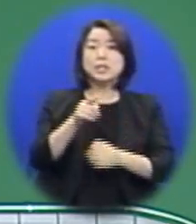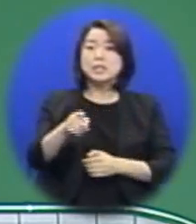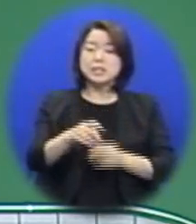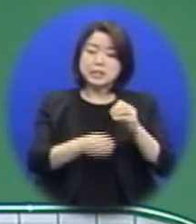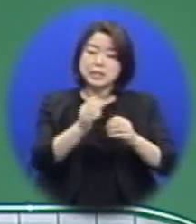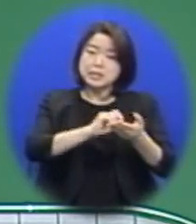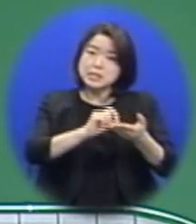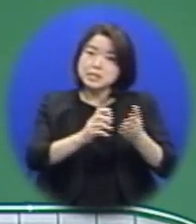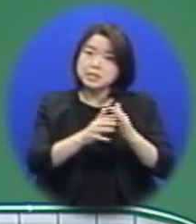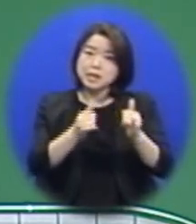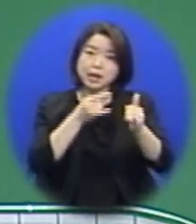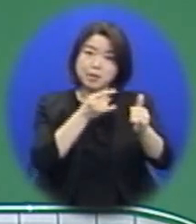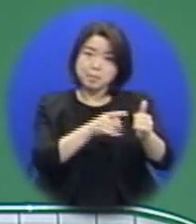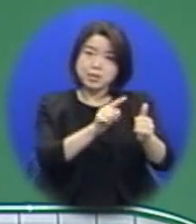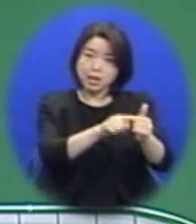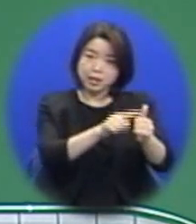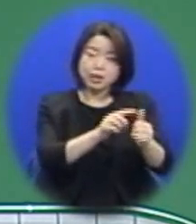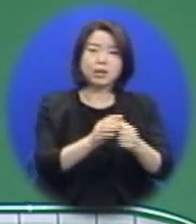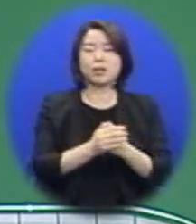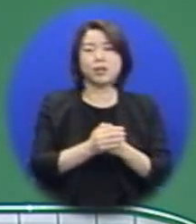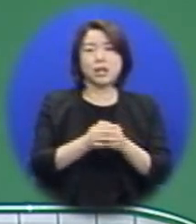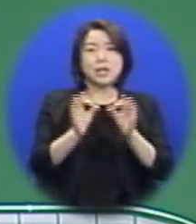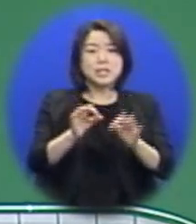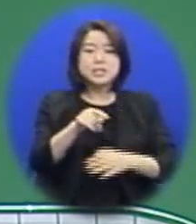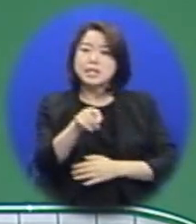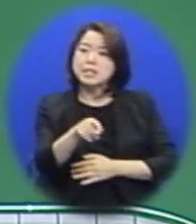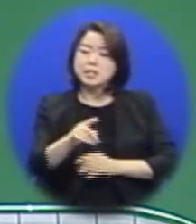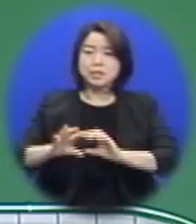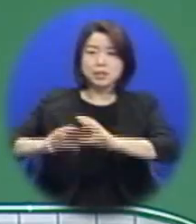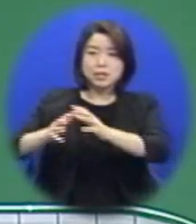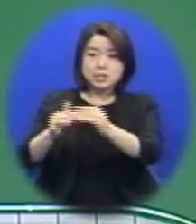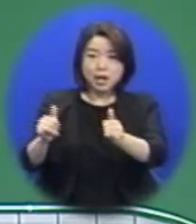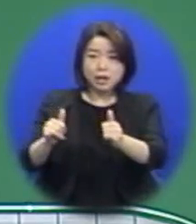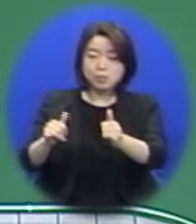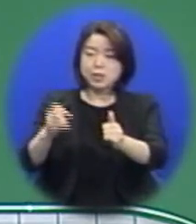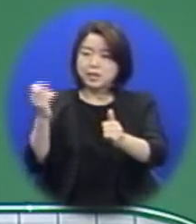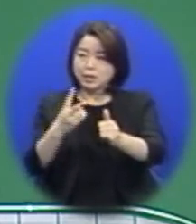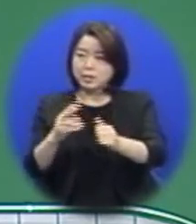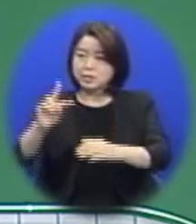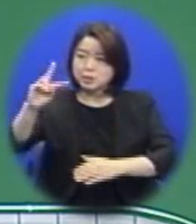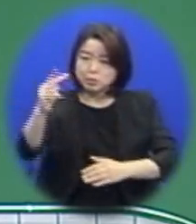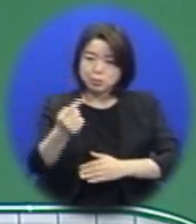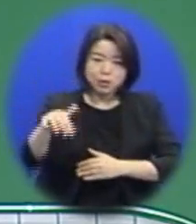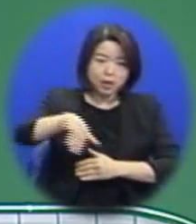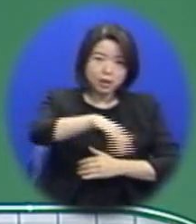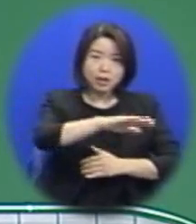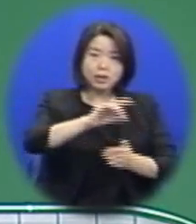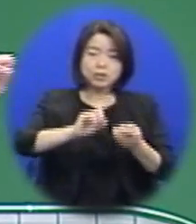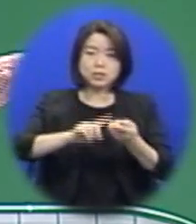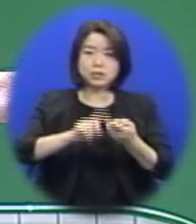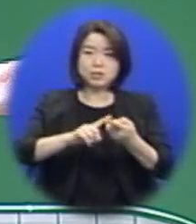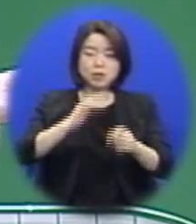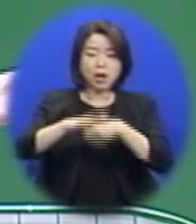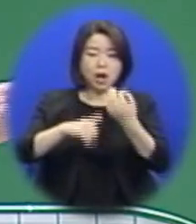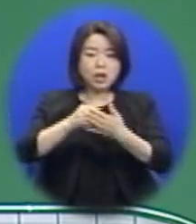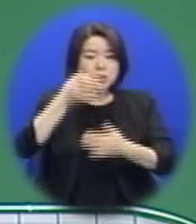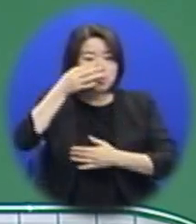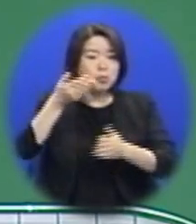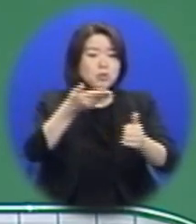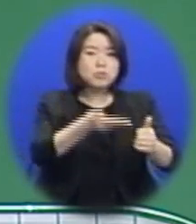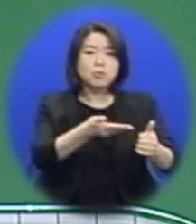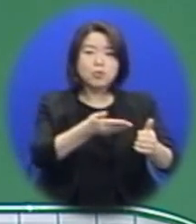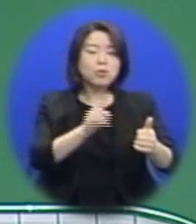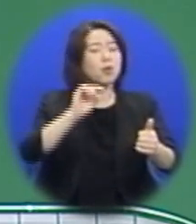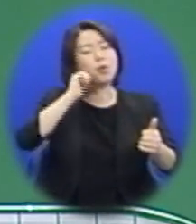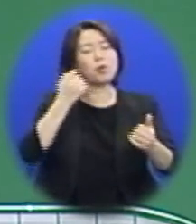시편 기자에게 이제 그 백성이 다시 돌아갈 것을 하나님이 보여주시는 일이 뭐 어렵겠어요?